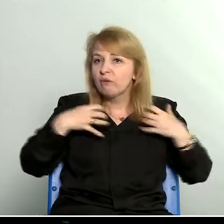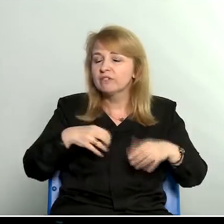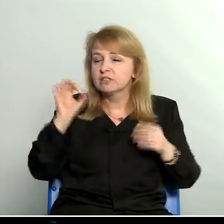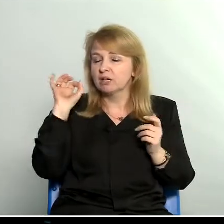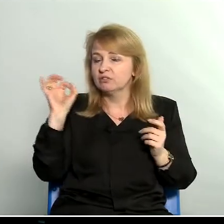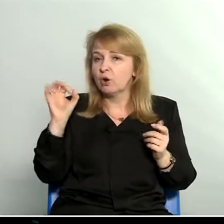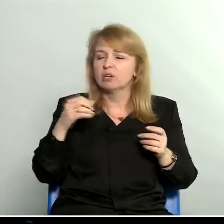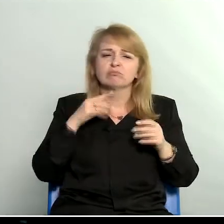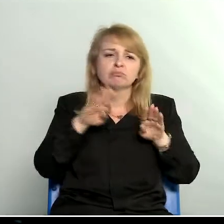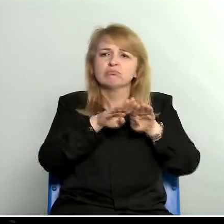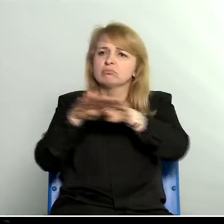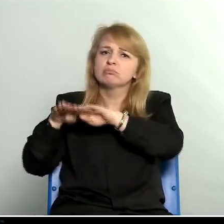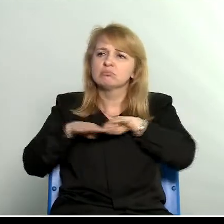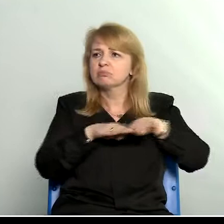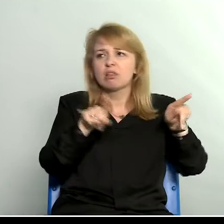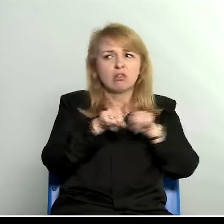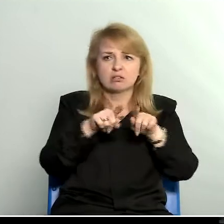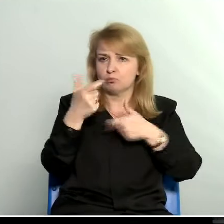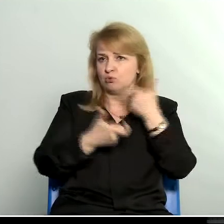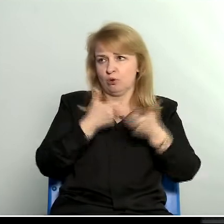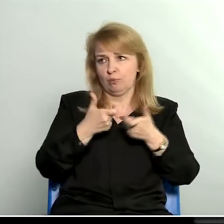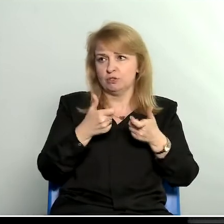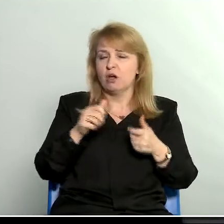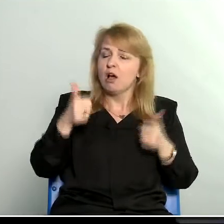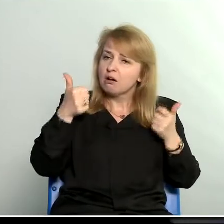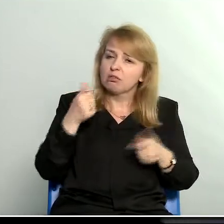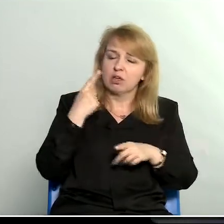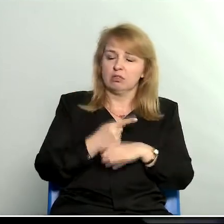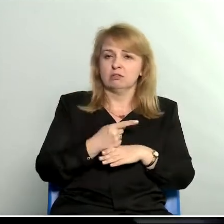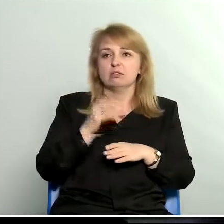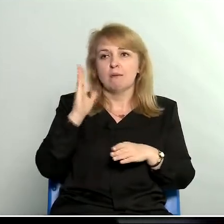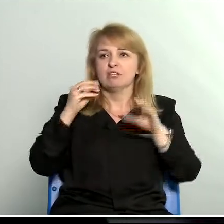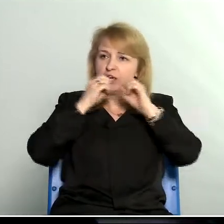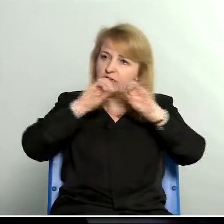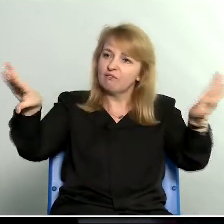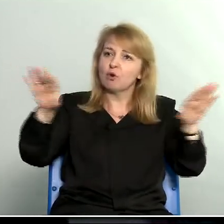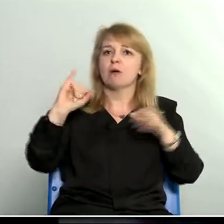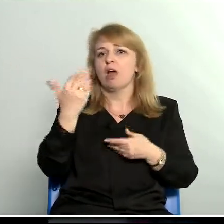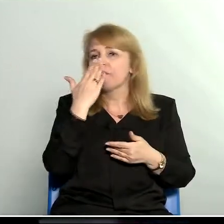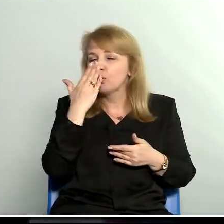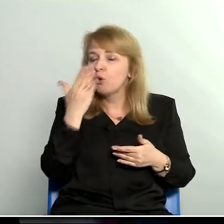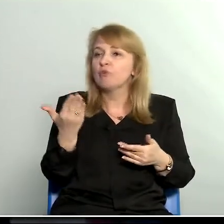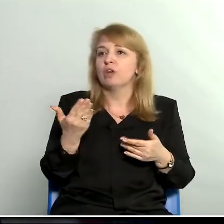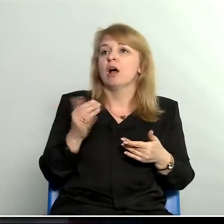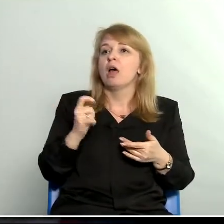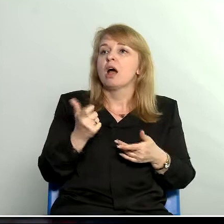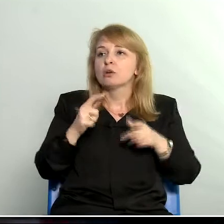ujednolicić pewne podejście, to Państwo pewnie będziecie informowani przez nas, jak to wygląda. Jeżeli chodzi o